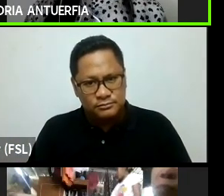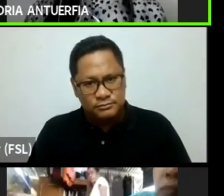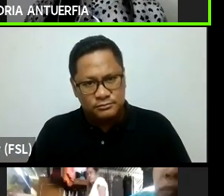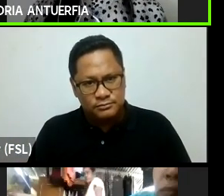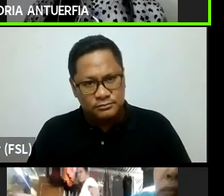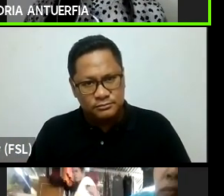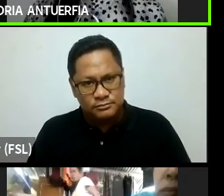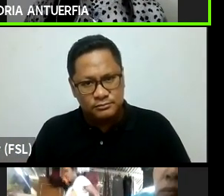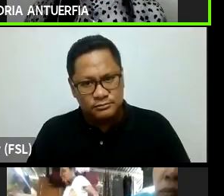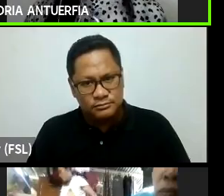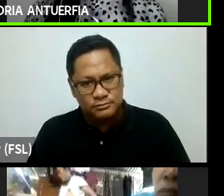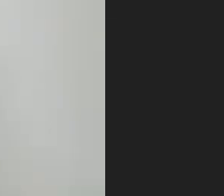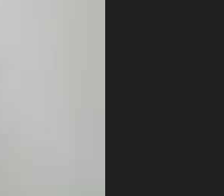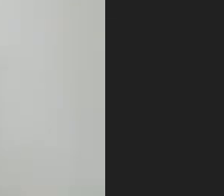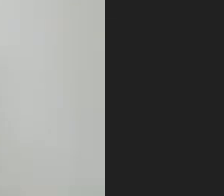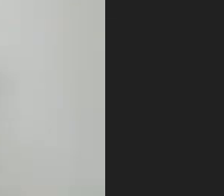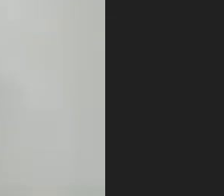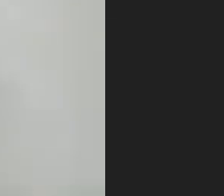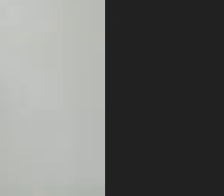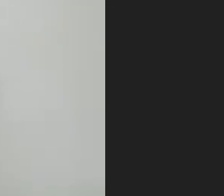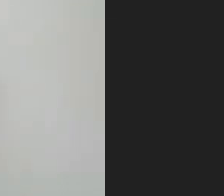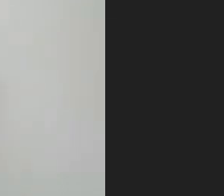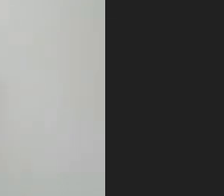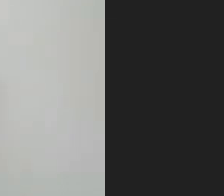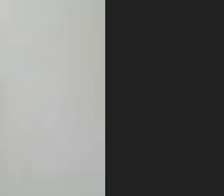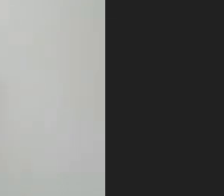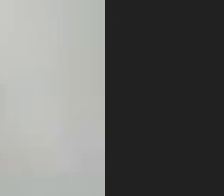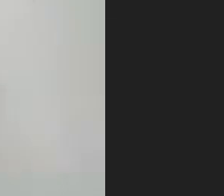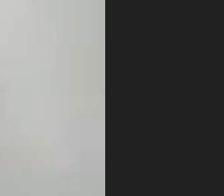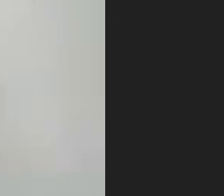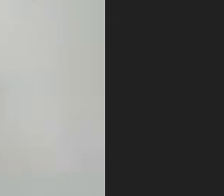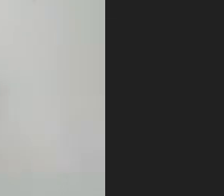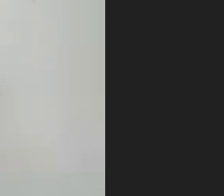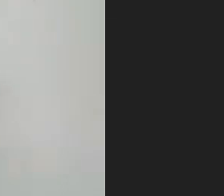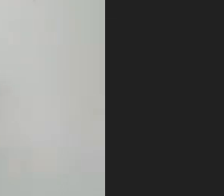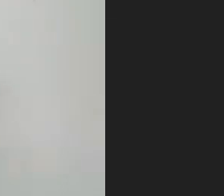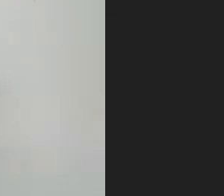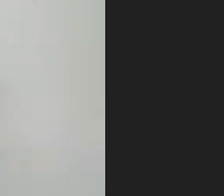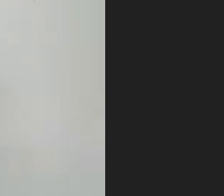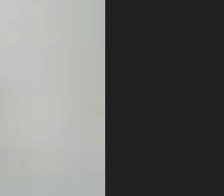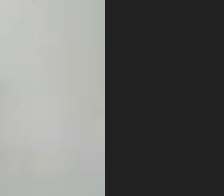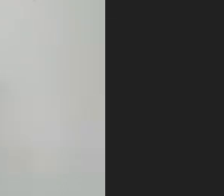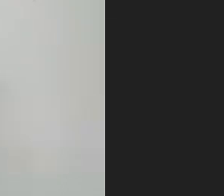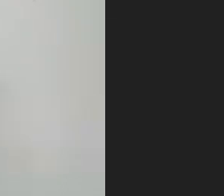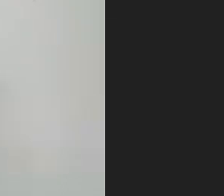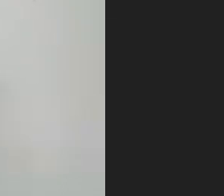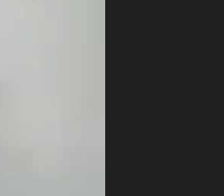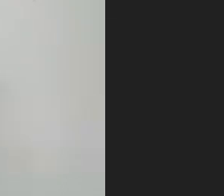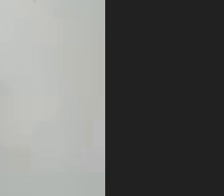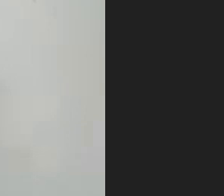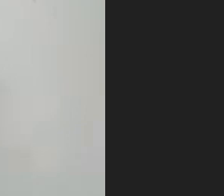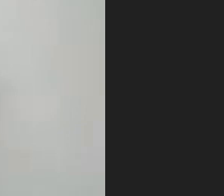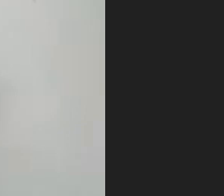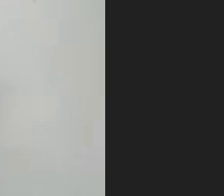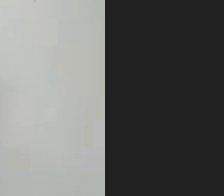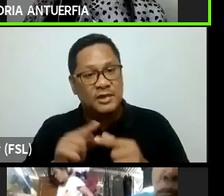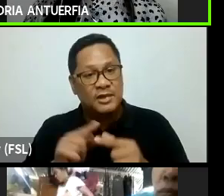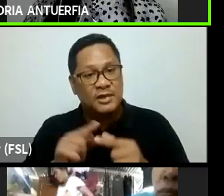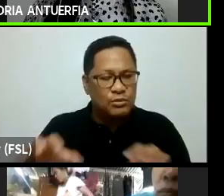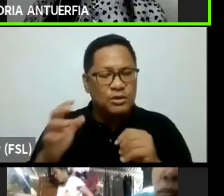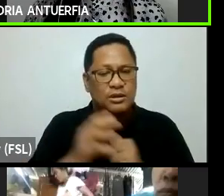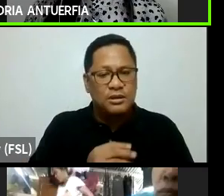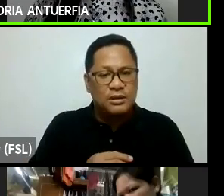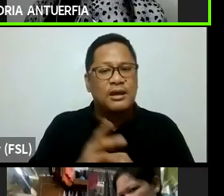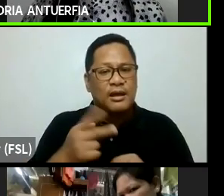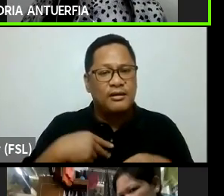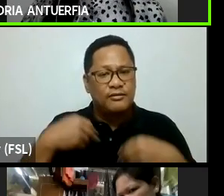ang mga clients ko ay mga staff natin sa CFP, yung mga ka-office mates namin, tapos yung mga neighbors ko, nagtitinda